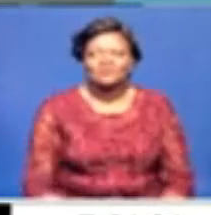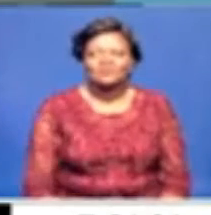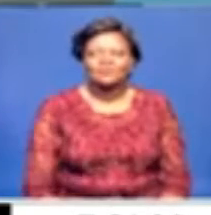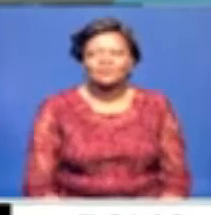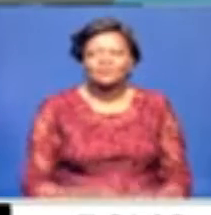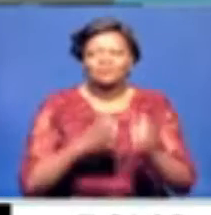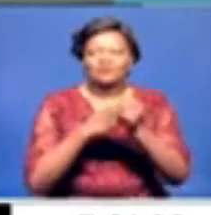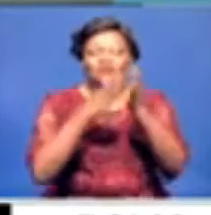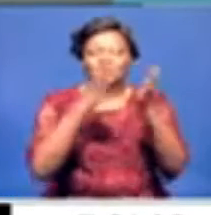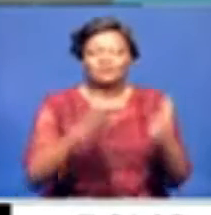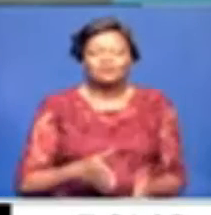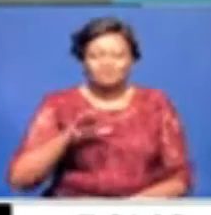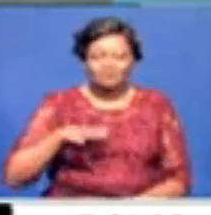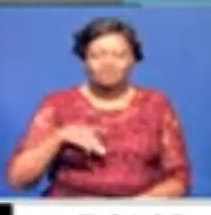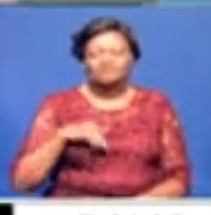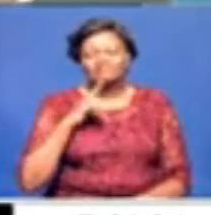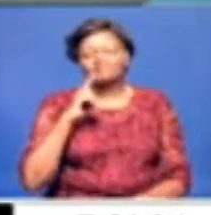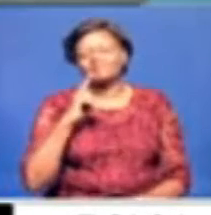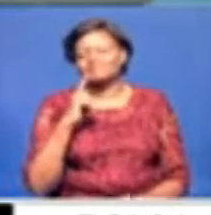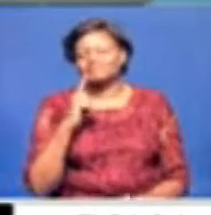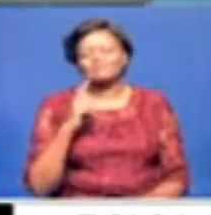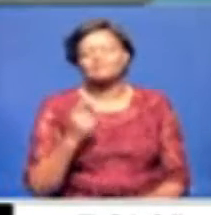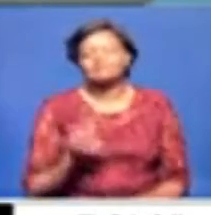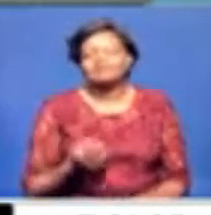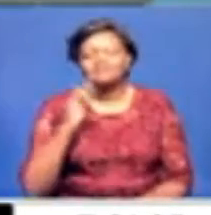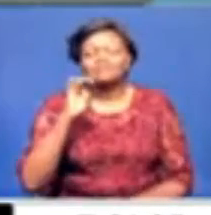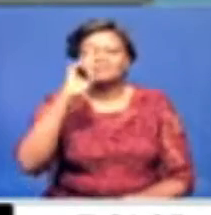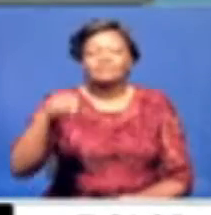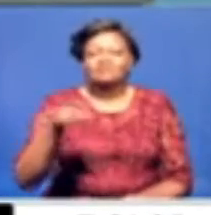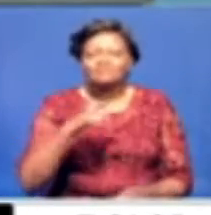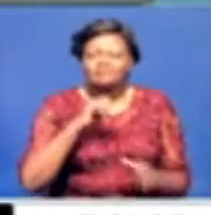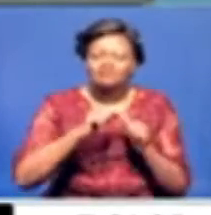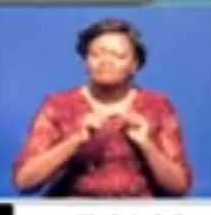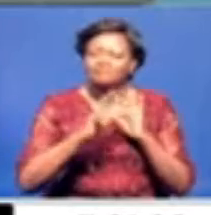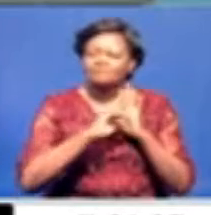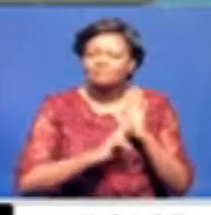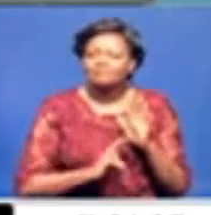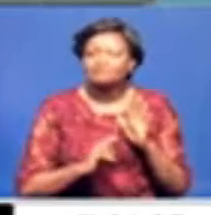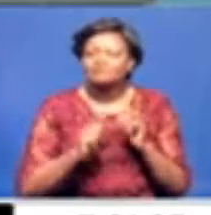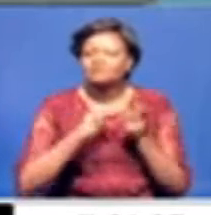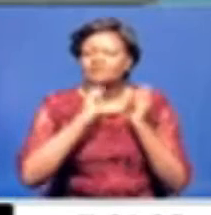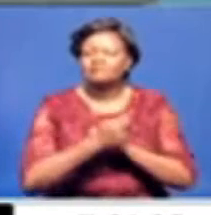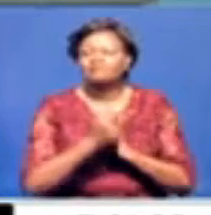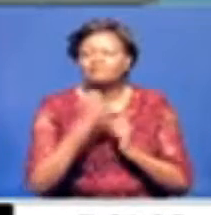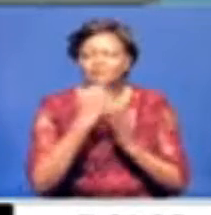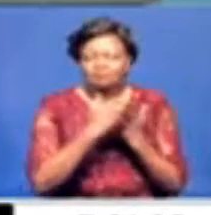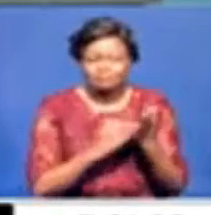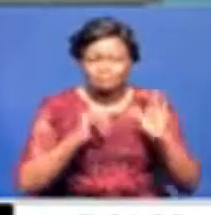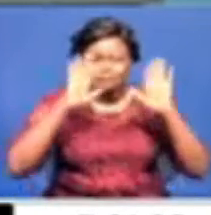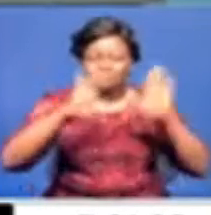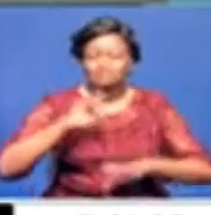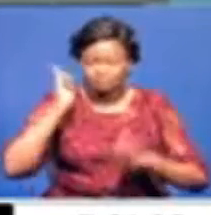Viongozi wanawake wamekosoa tume ya IEBC kuhusu sharti la kubadilishana ratiba za kampeni, wakisema sharti